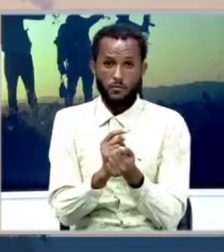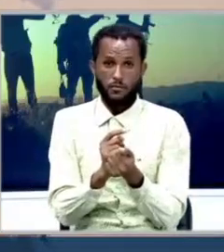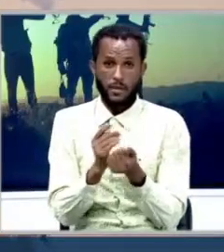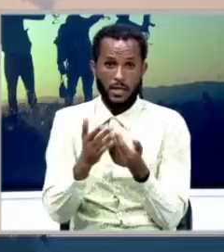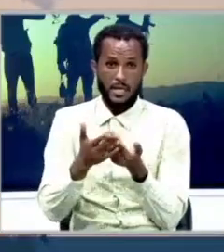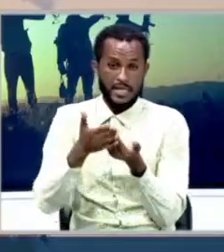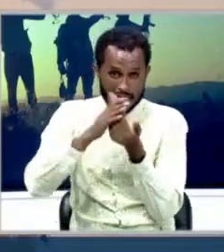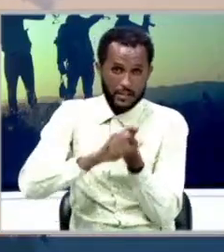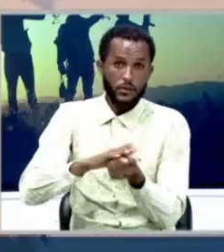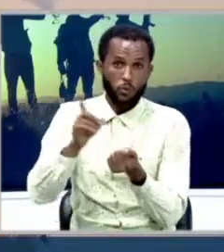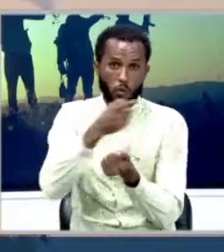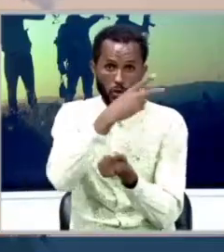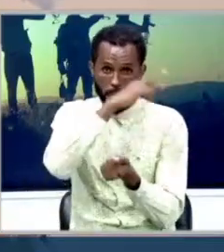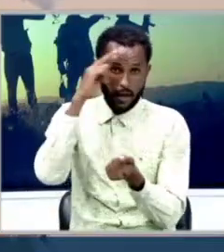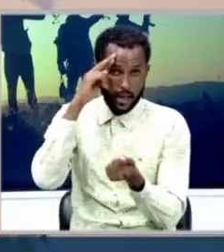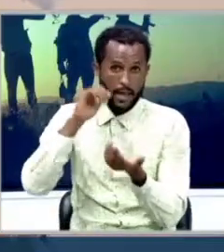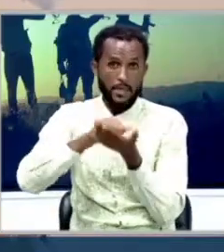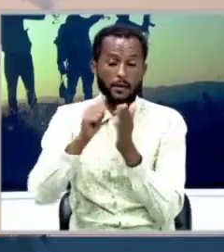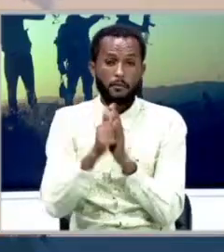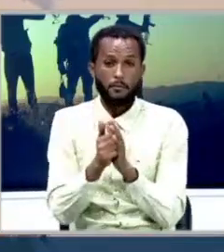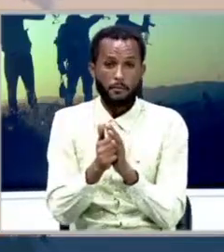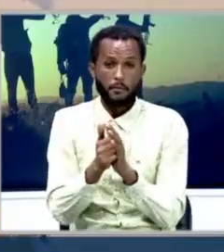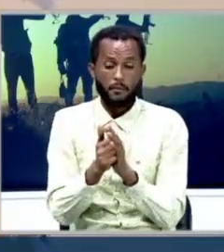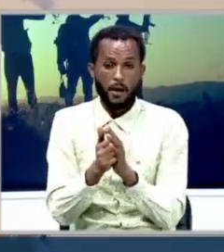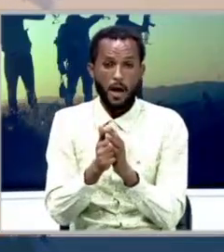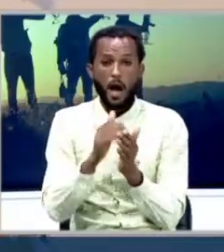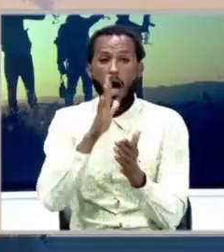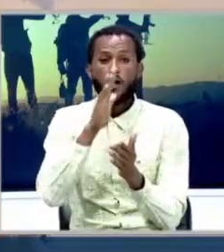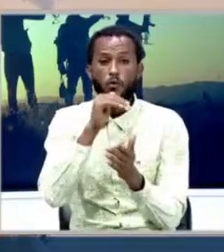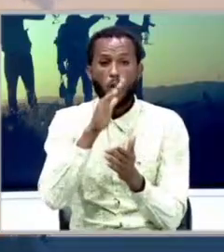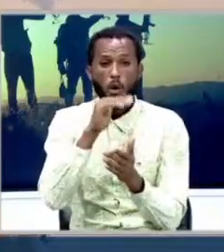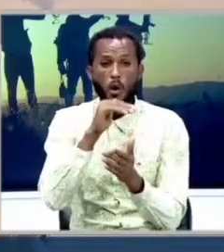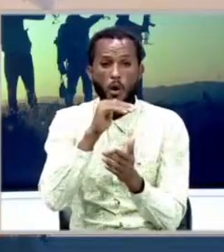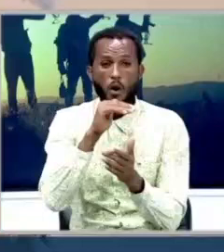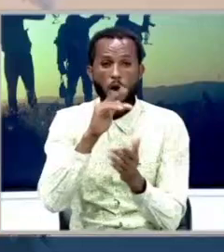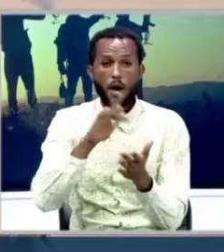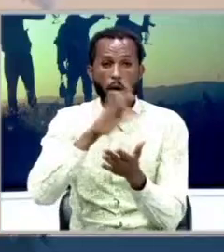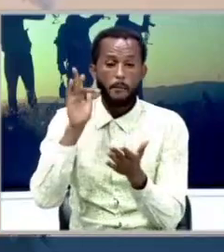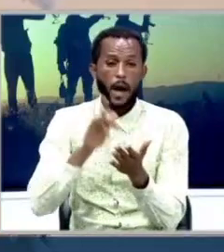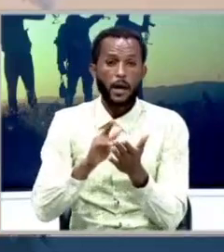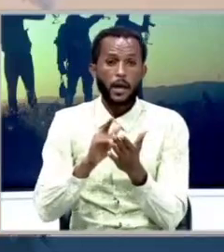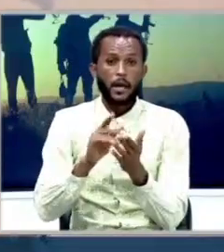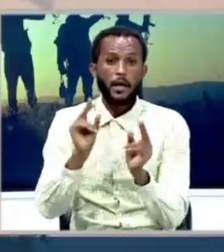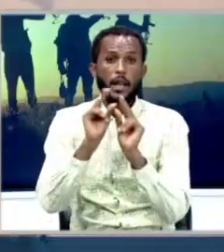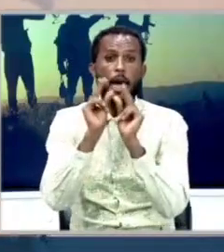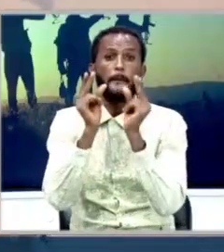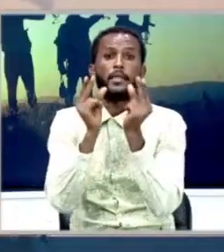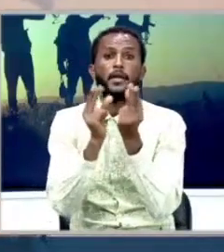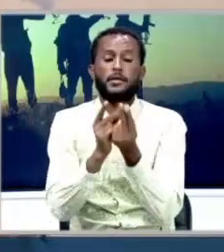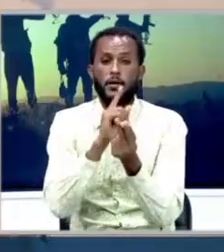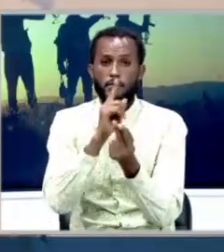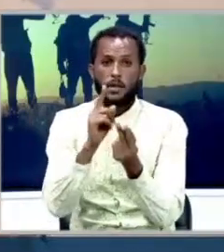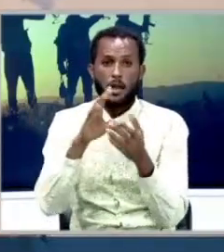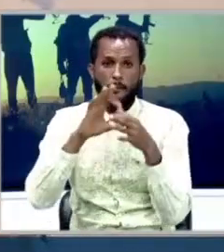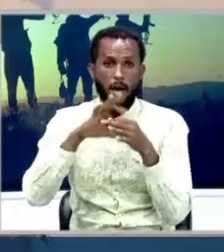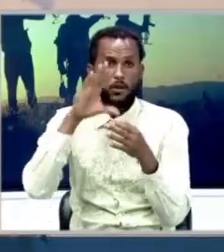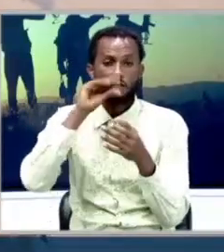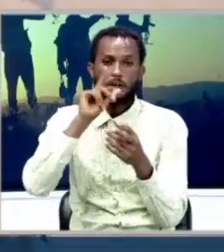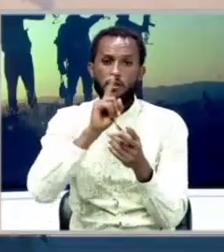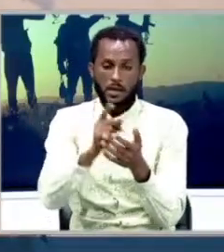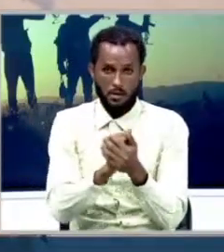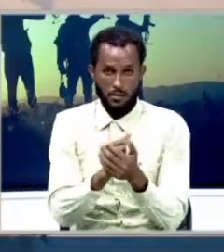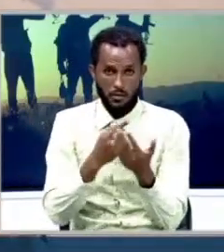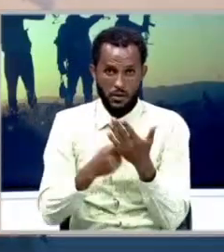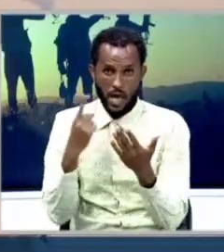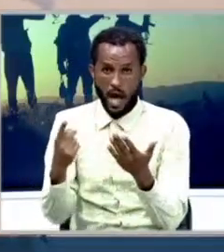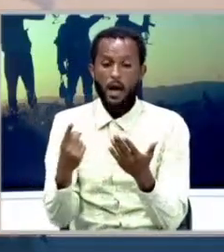ዝገደሉ ምክንያት ድማ ኣዶ ማእኸል ናይ ቤተሰብን ማሕበረሰብን እያ